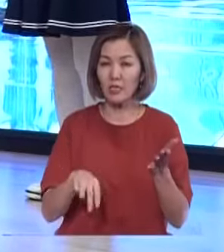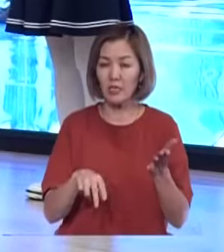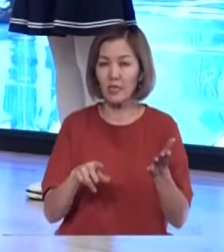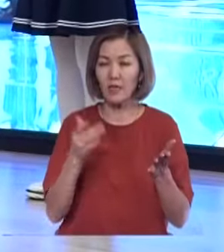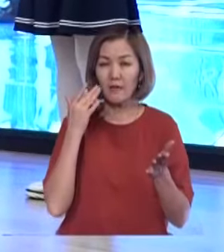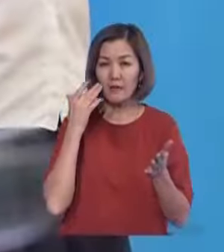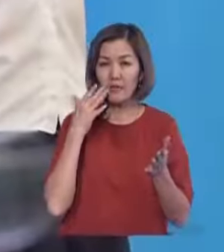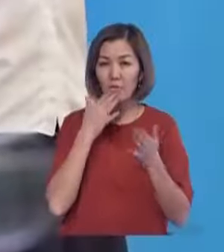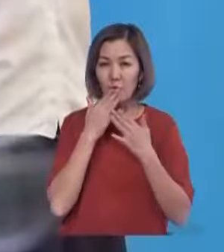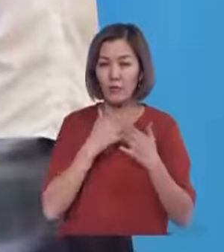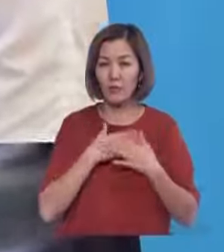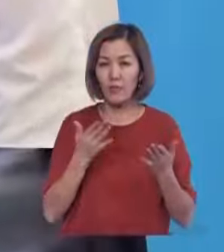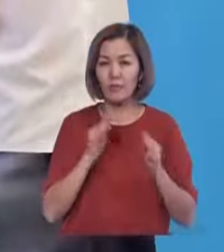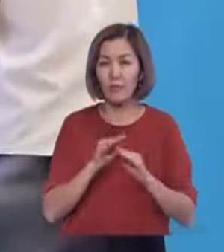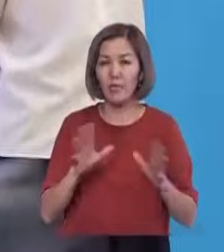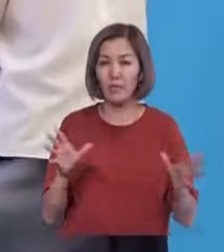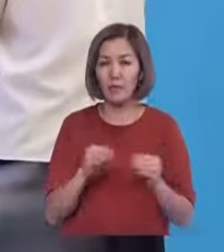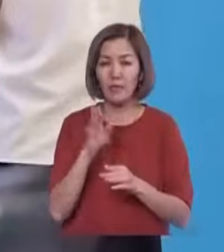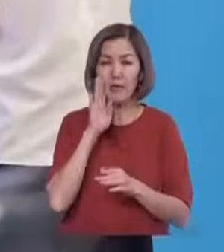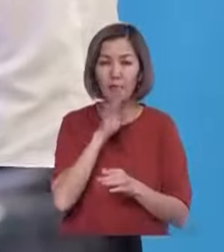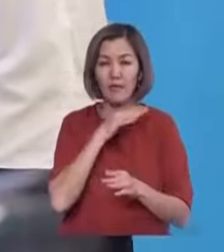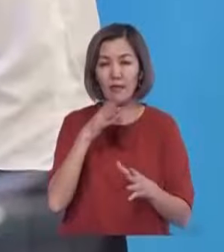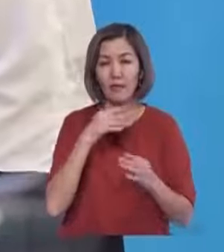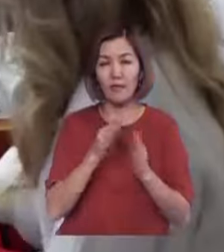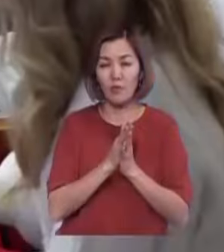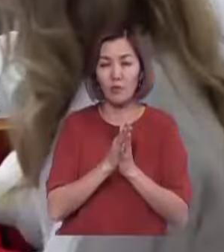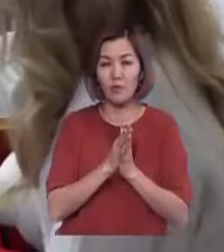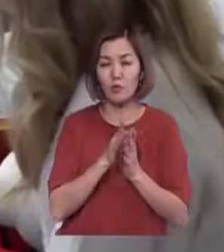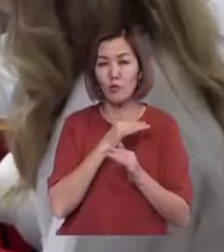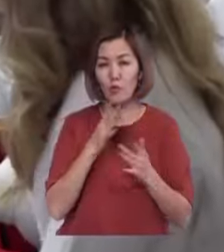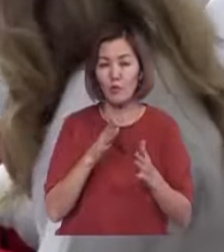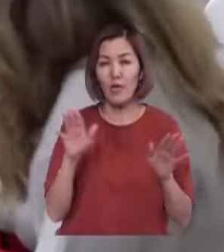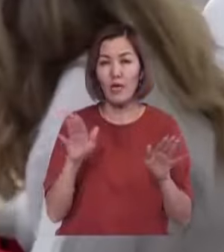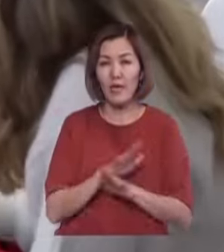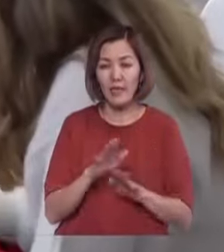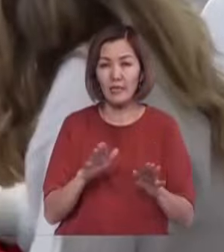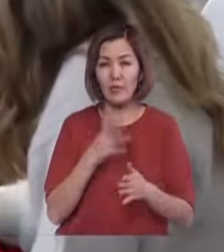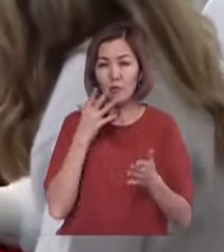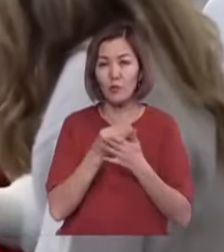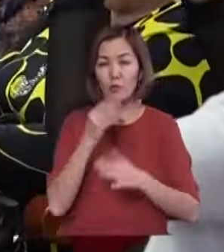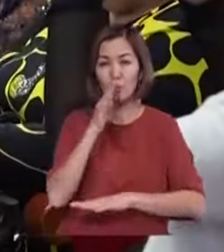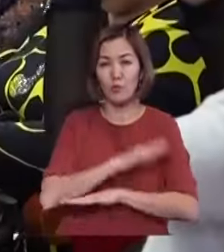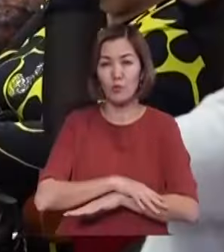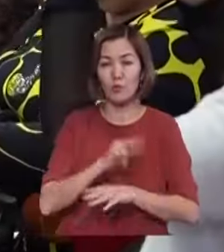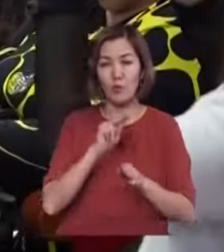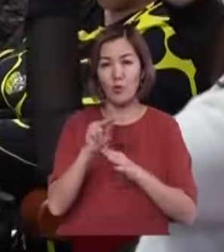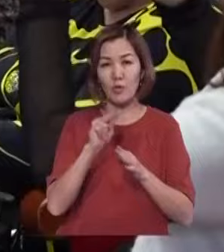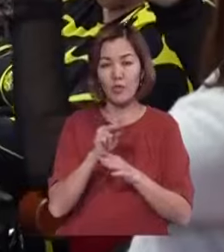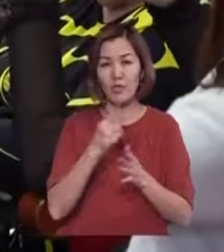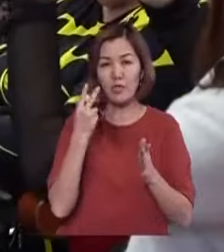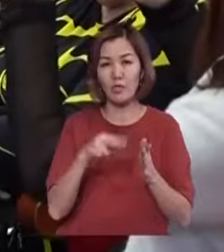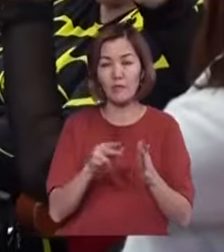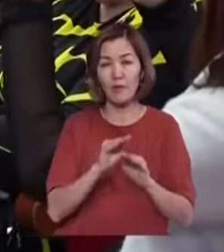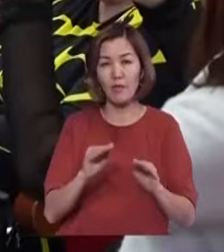кеткісі жоқ. Өнер құмар балалар мен ата-аналарынан да өтініш көп. Өрендерді өз үйінде оқытып жүр. Қазіргі кезде 20-дан